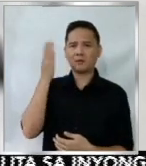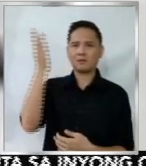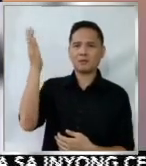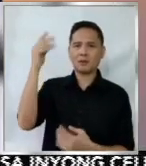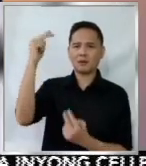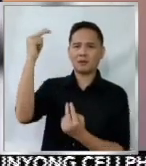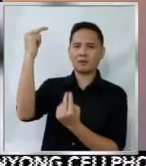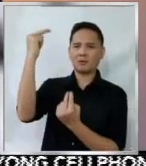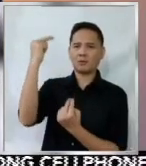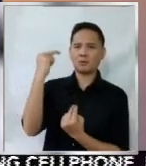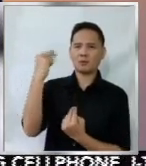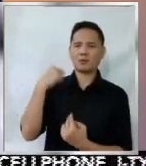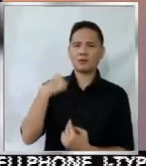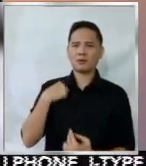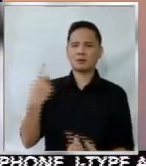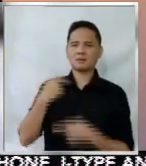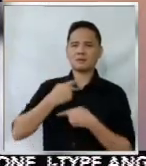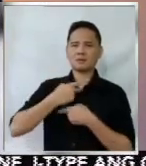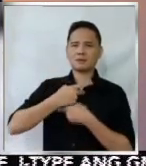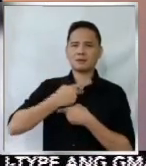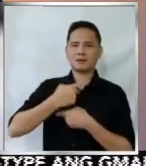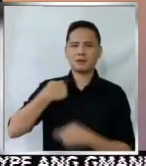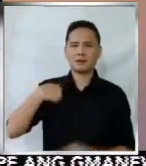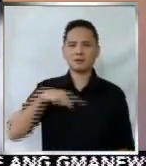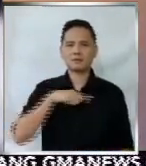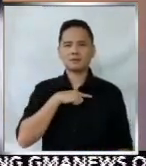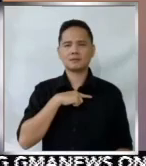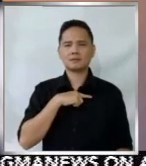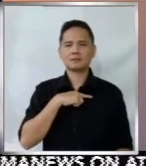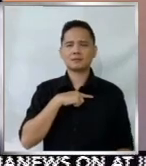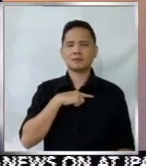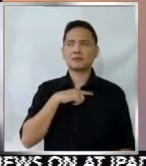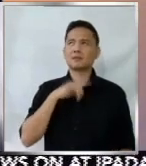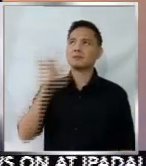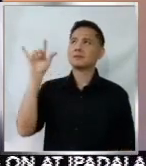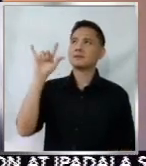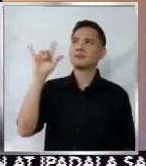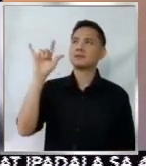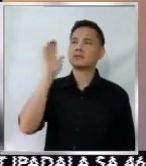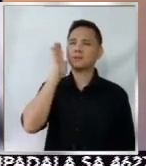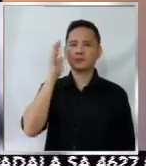us. We will see you again.